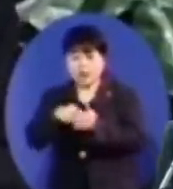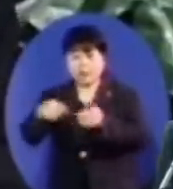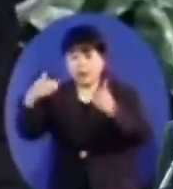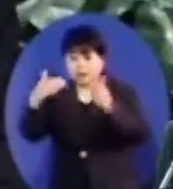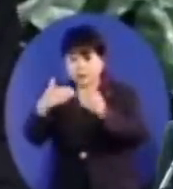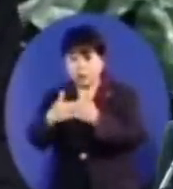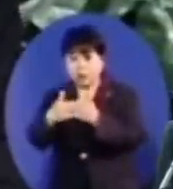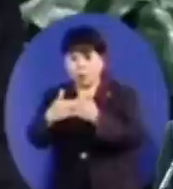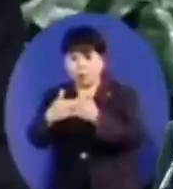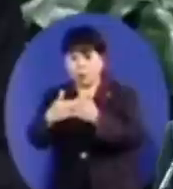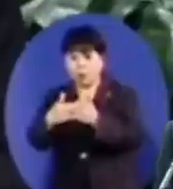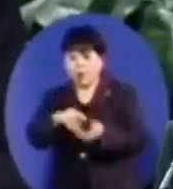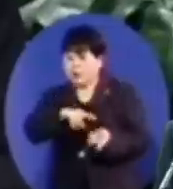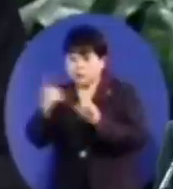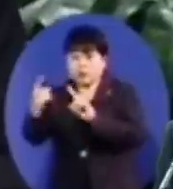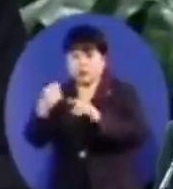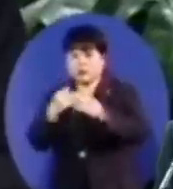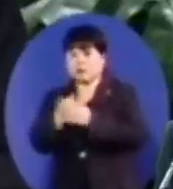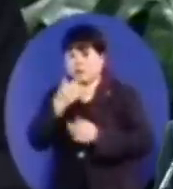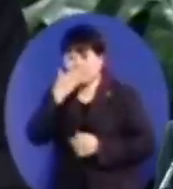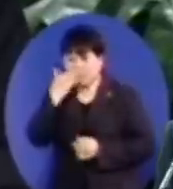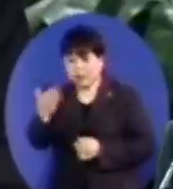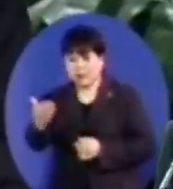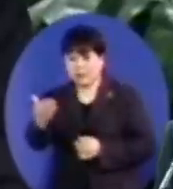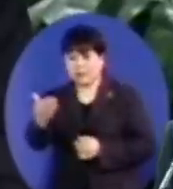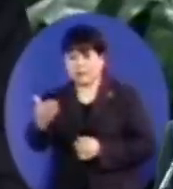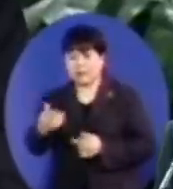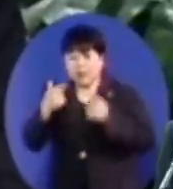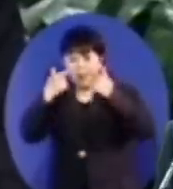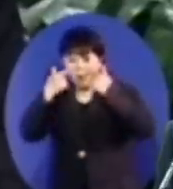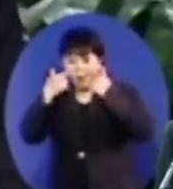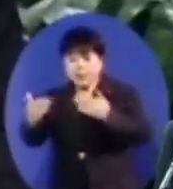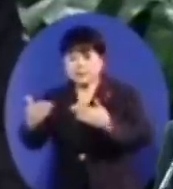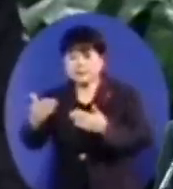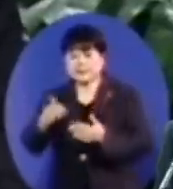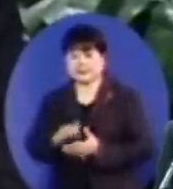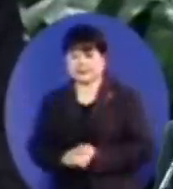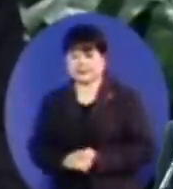갚으시고 살아났기 때문에 확실히 내